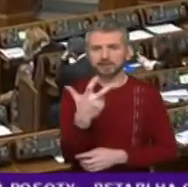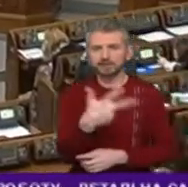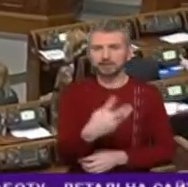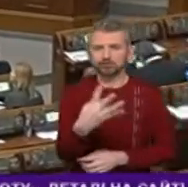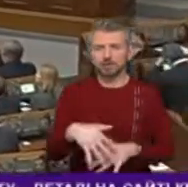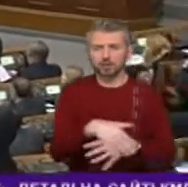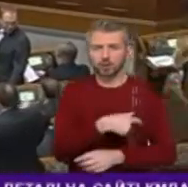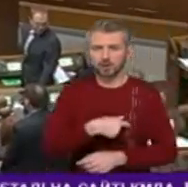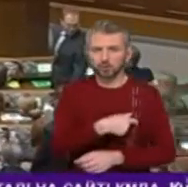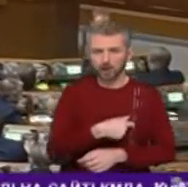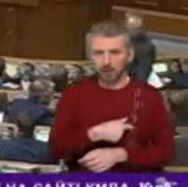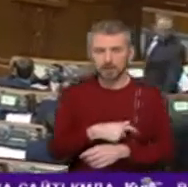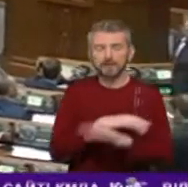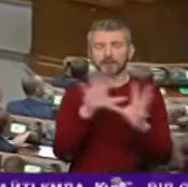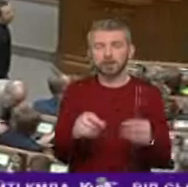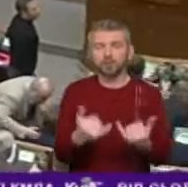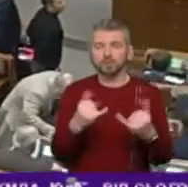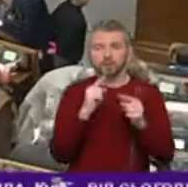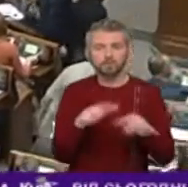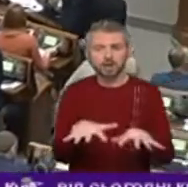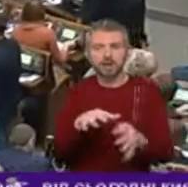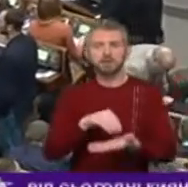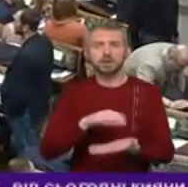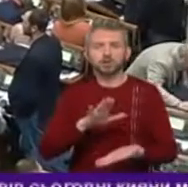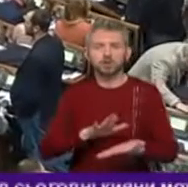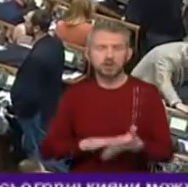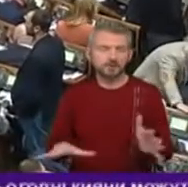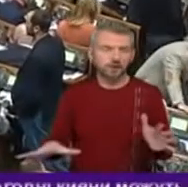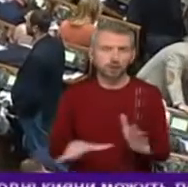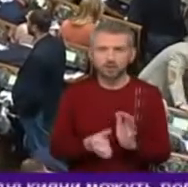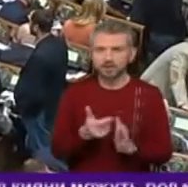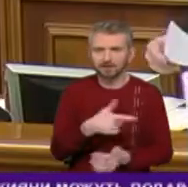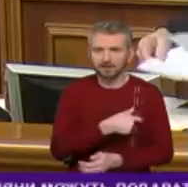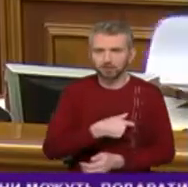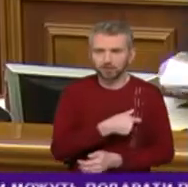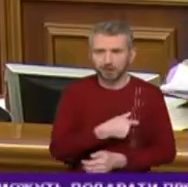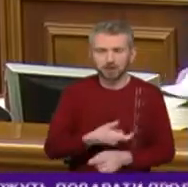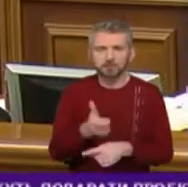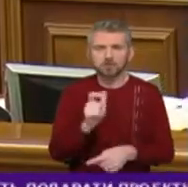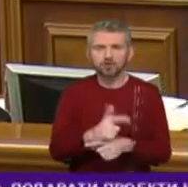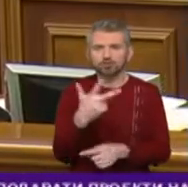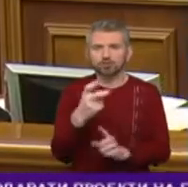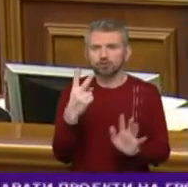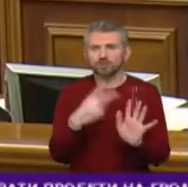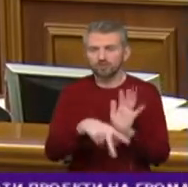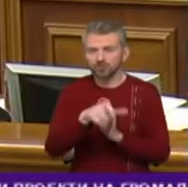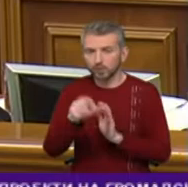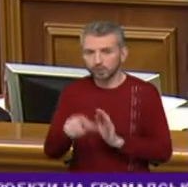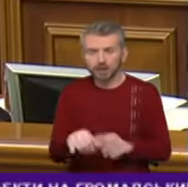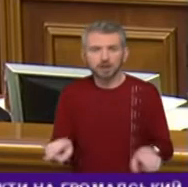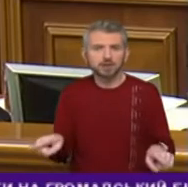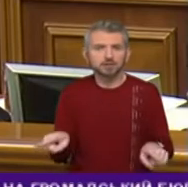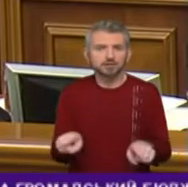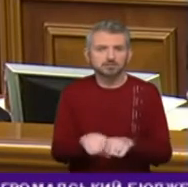334 народні депутати. Загалом сьогодні у парламенті зареєструвалася рекордна кількість депутатів – більше 370. І такого